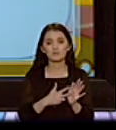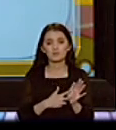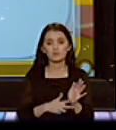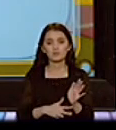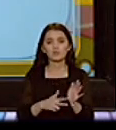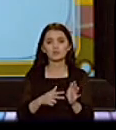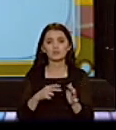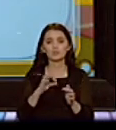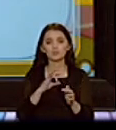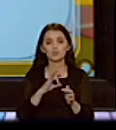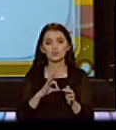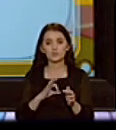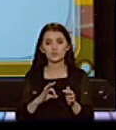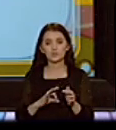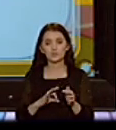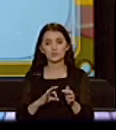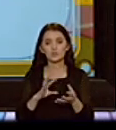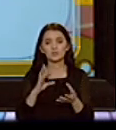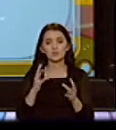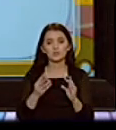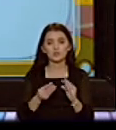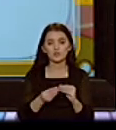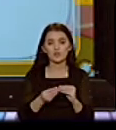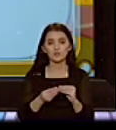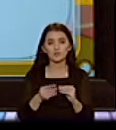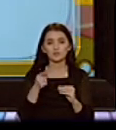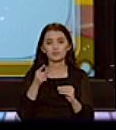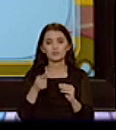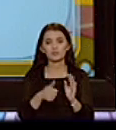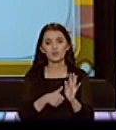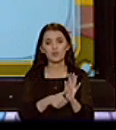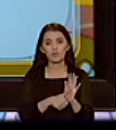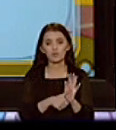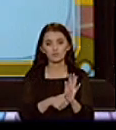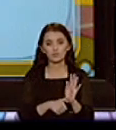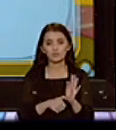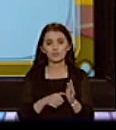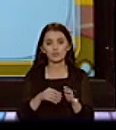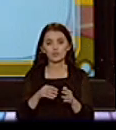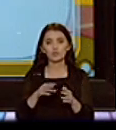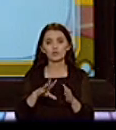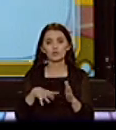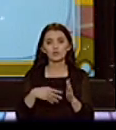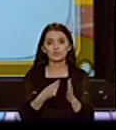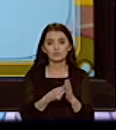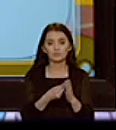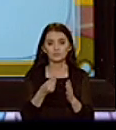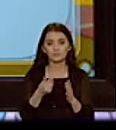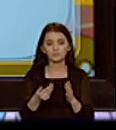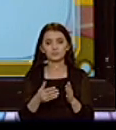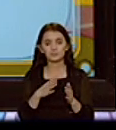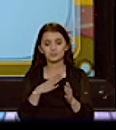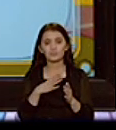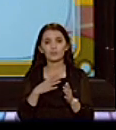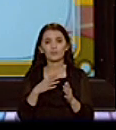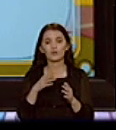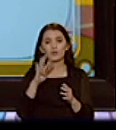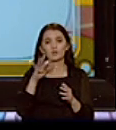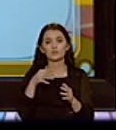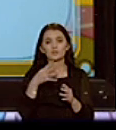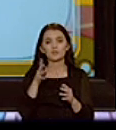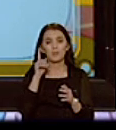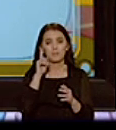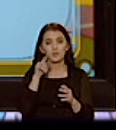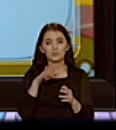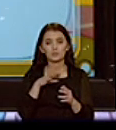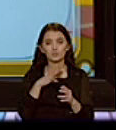so'mlik tugmachalarimiz esa jami 1600 so'm to'langan. Jadvalda berilgan